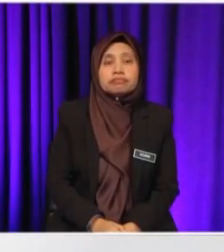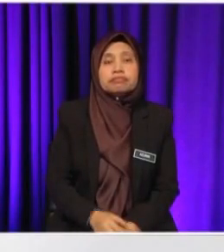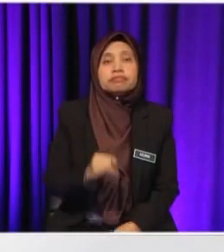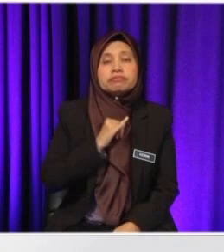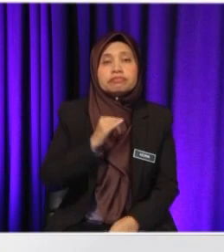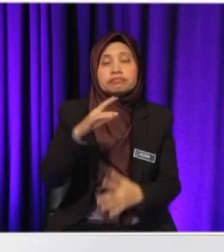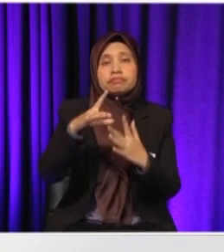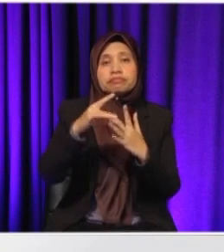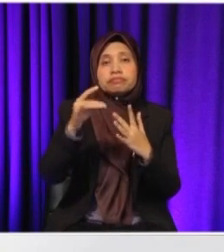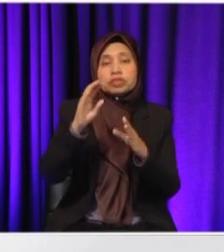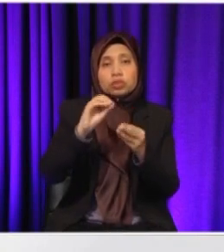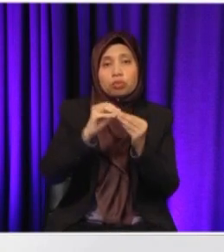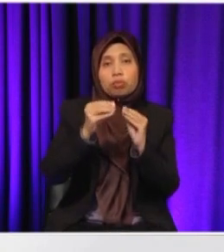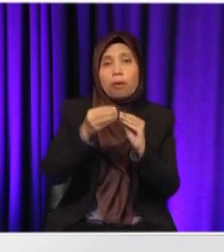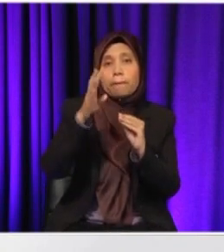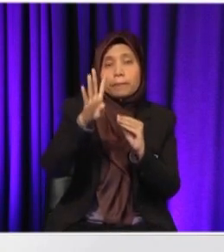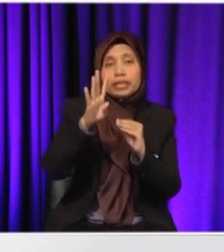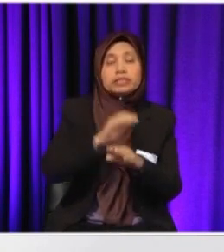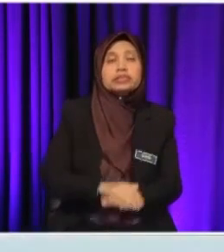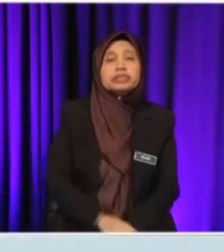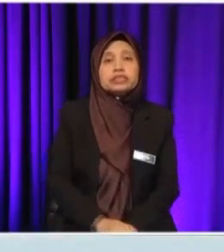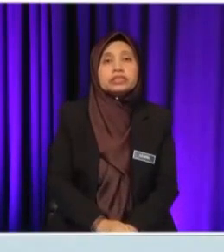Saya memilih peristiwa keempat.